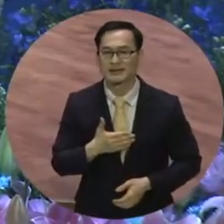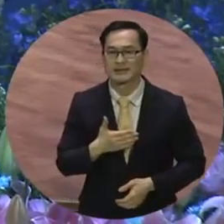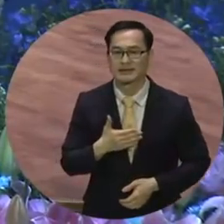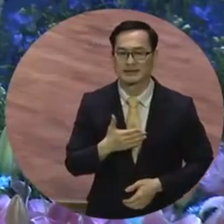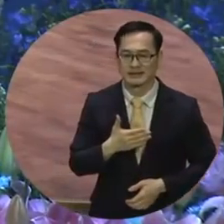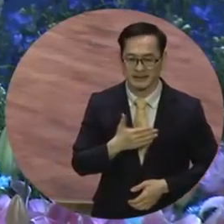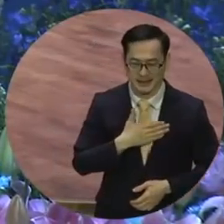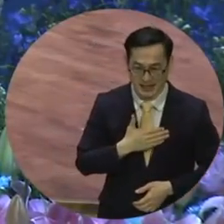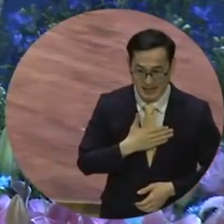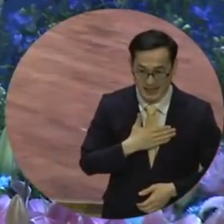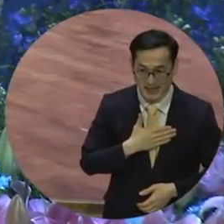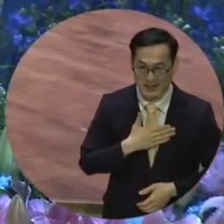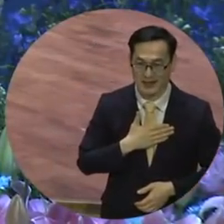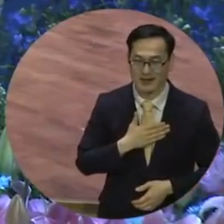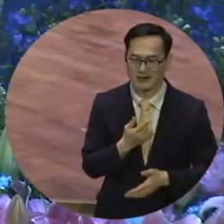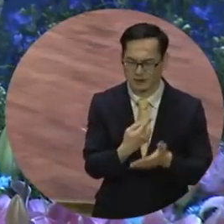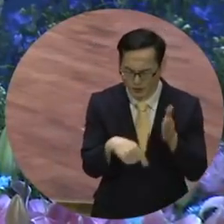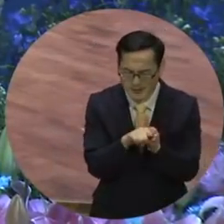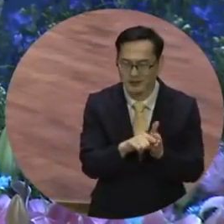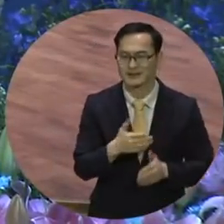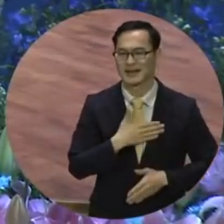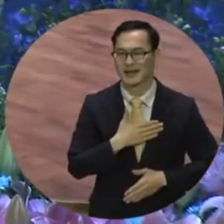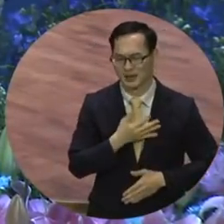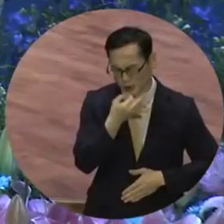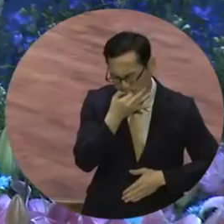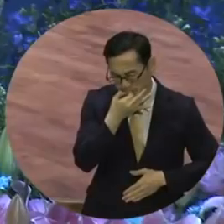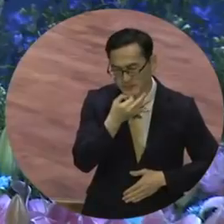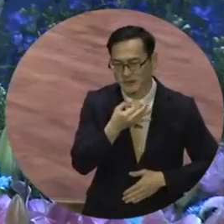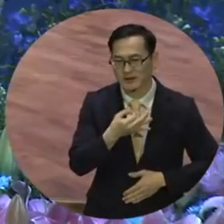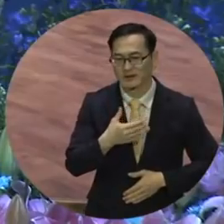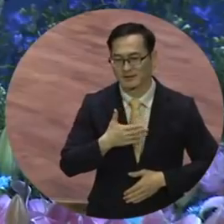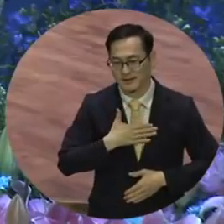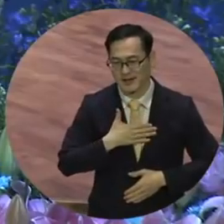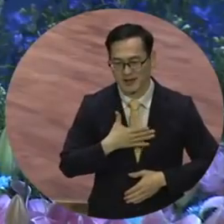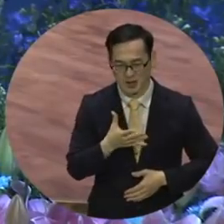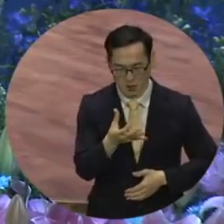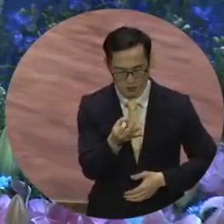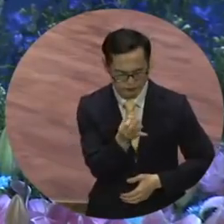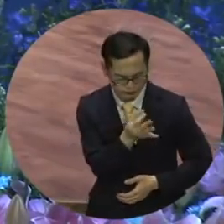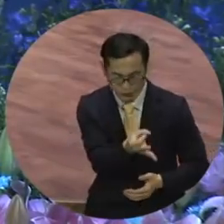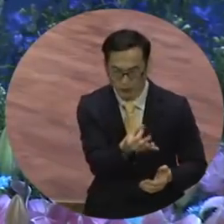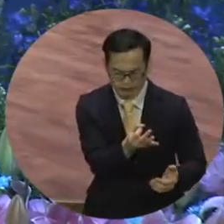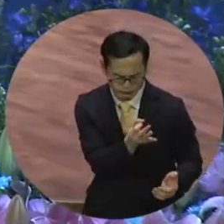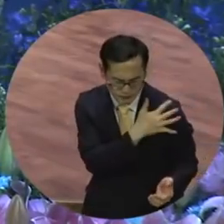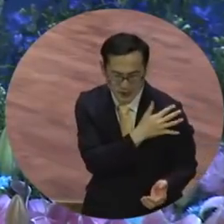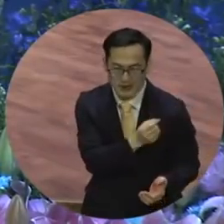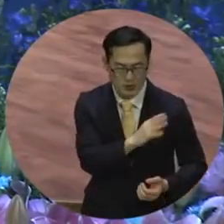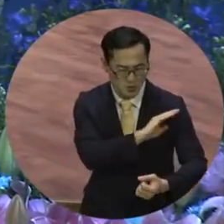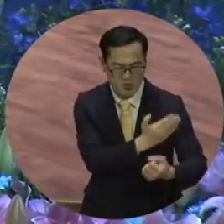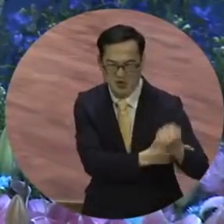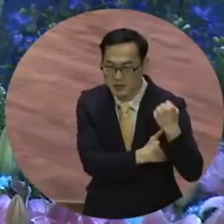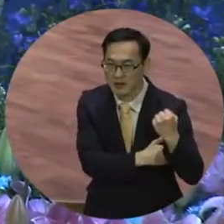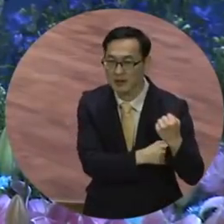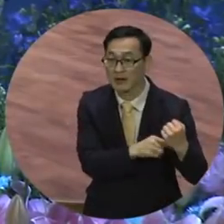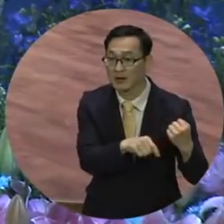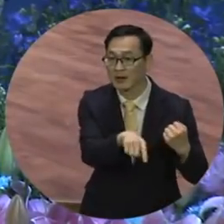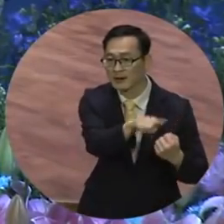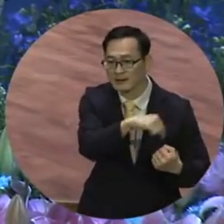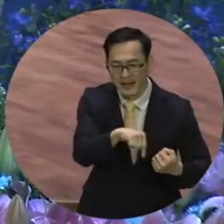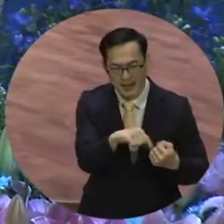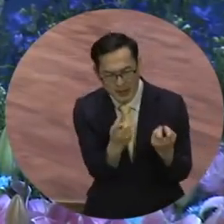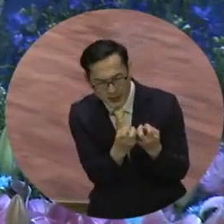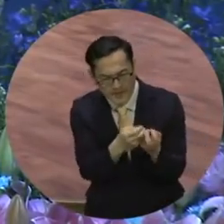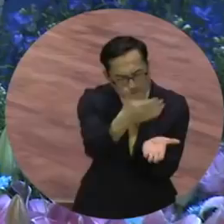자기 이름을 내고 더 많은 부와 더 많은 권력과 그런 세상적인 것을 어떻게 하시든지